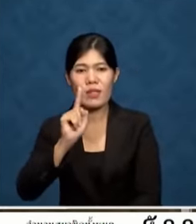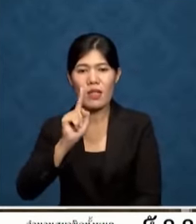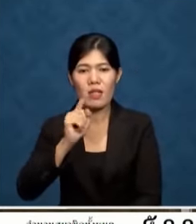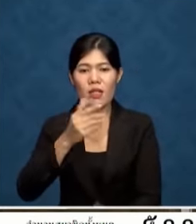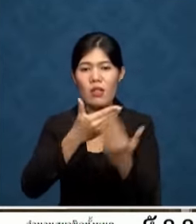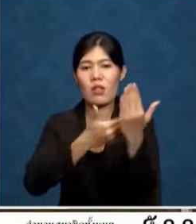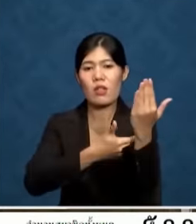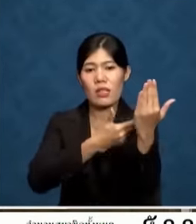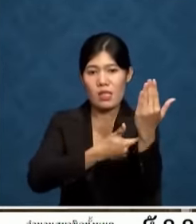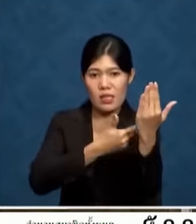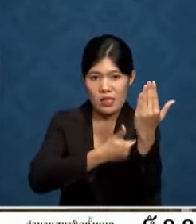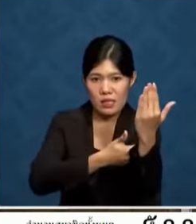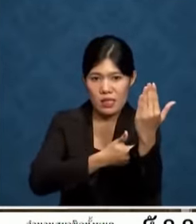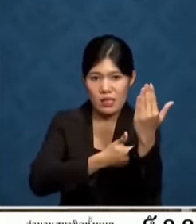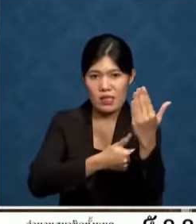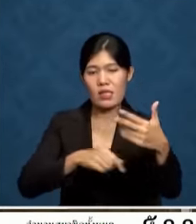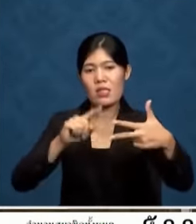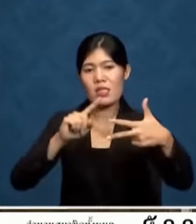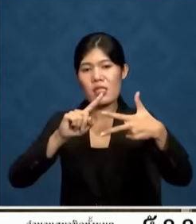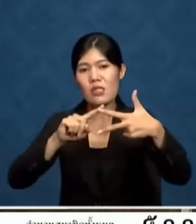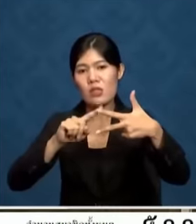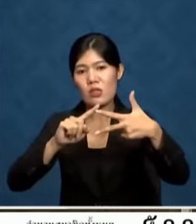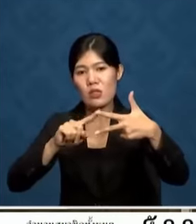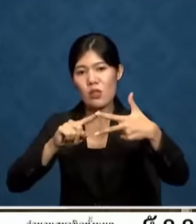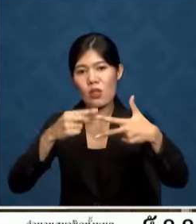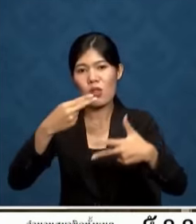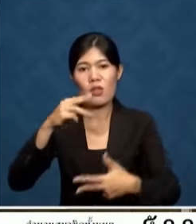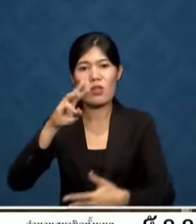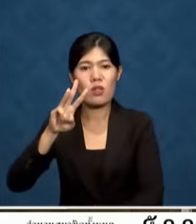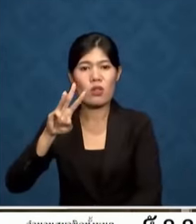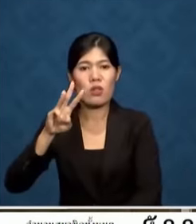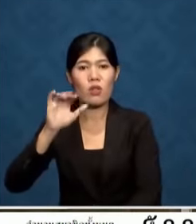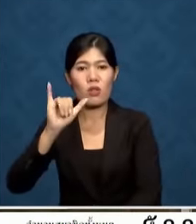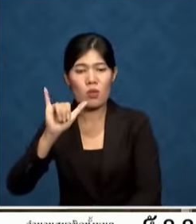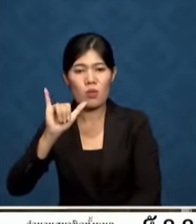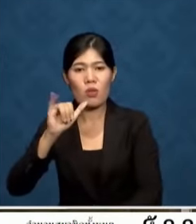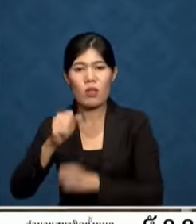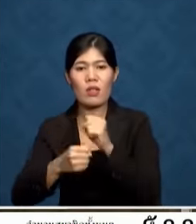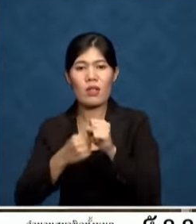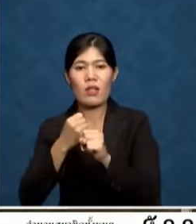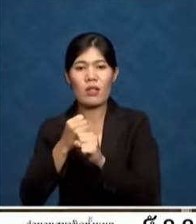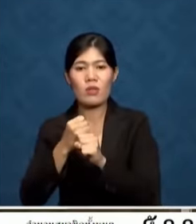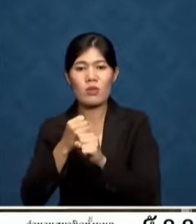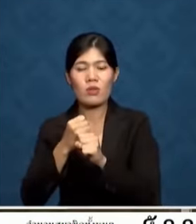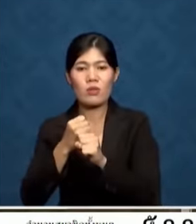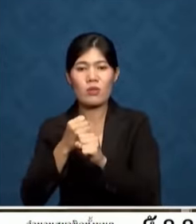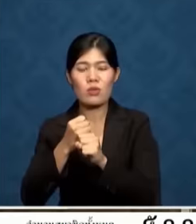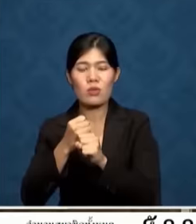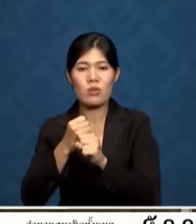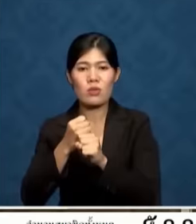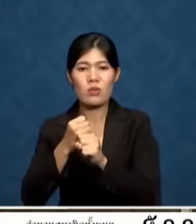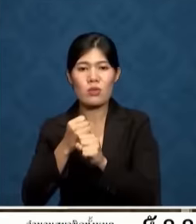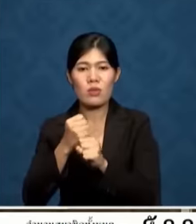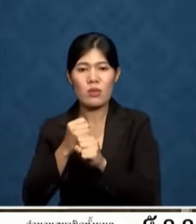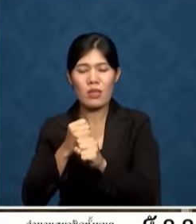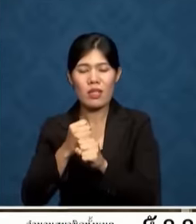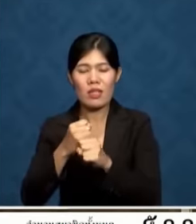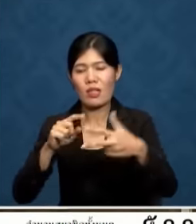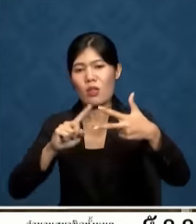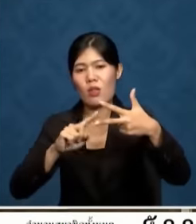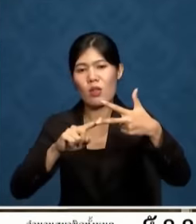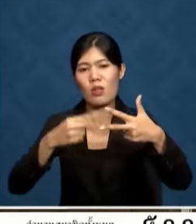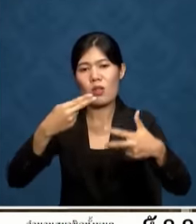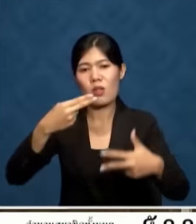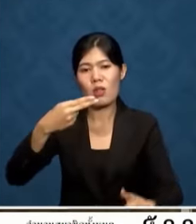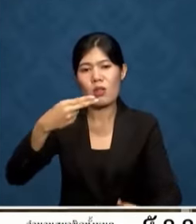2หวยเกษียณ 3เพิ่มมาอีกหวยหวย 3ตัวหรือหวย N3ผมพบชาว